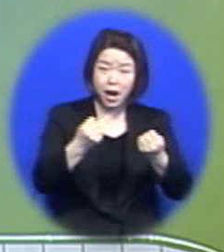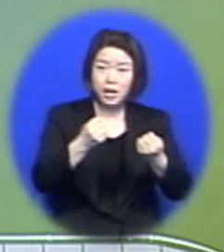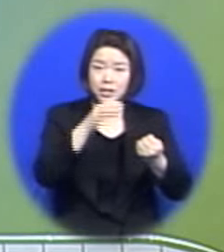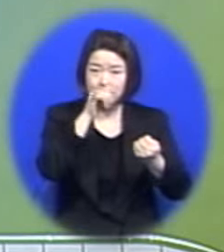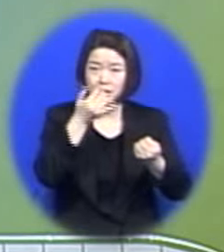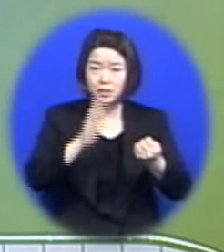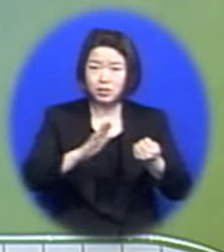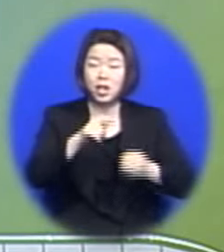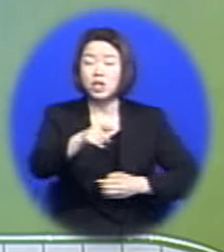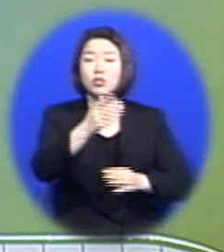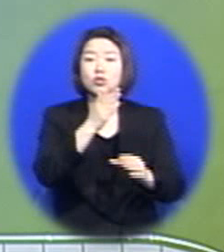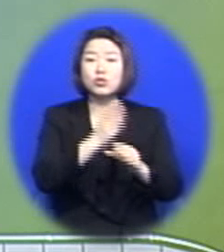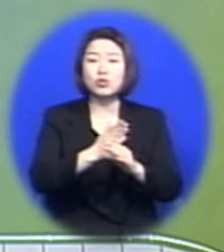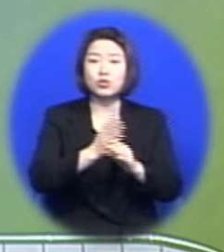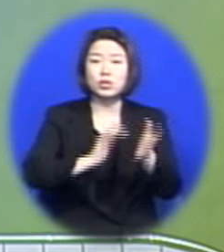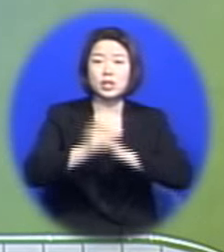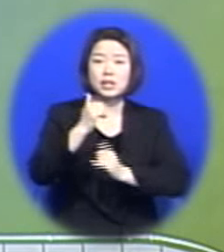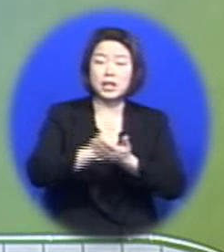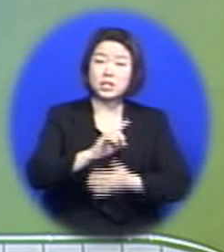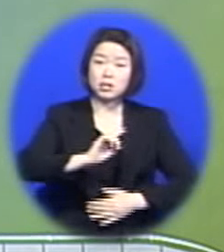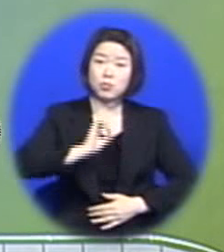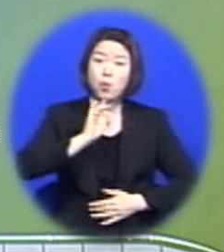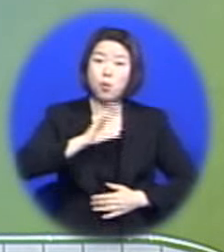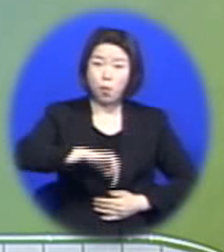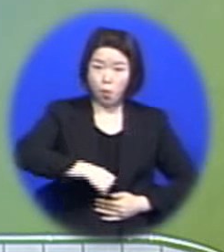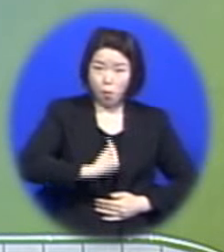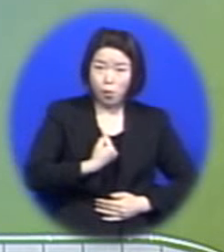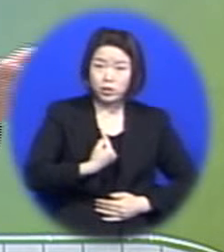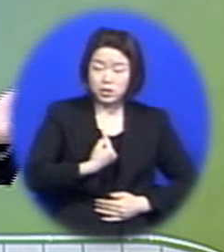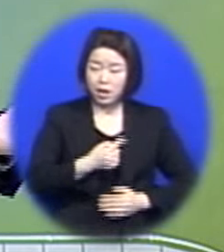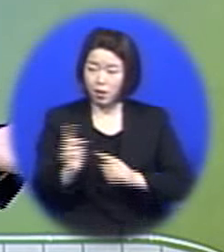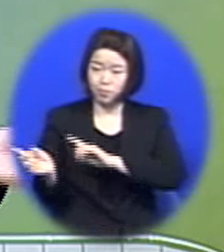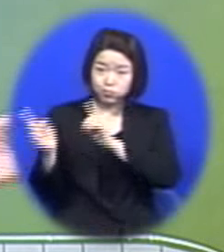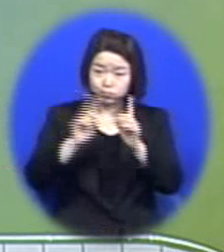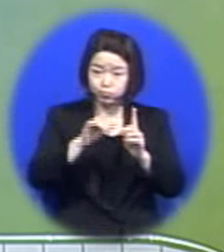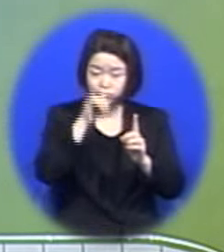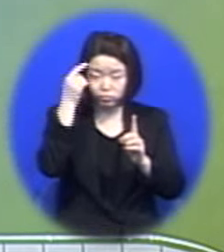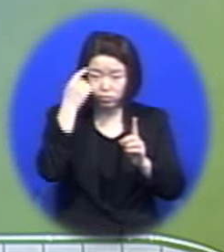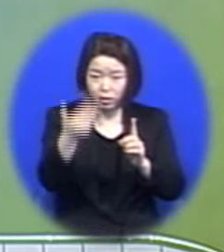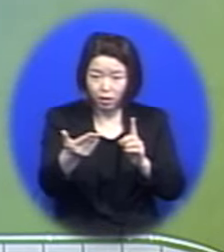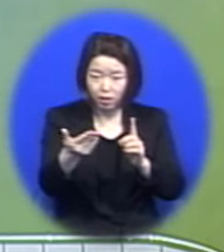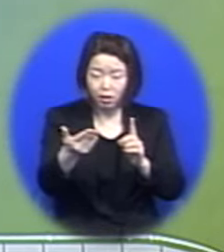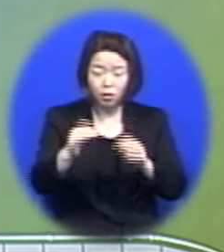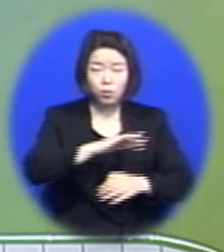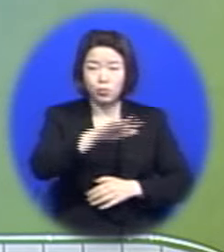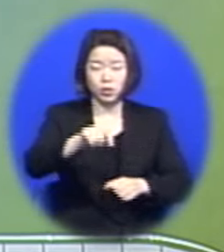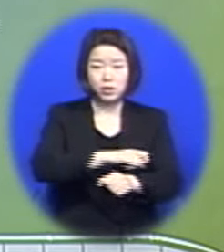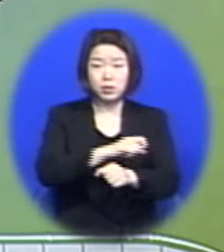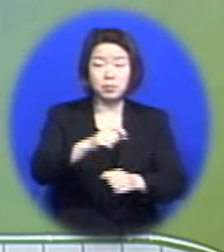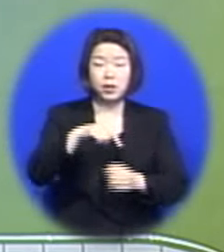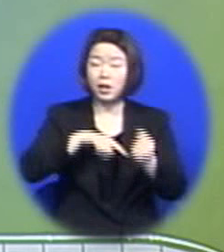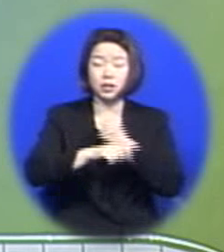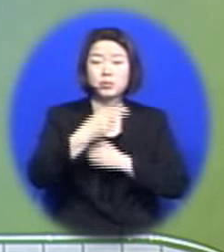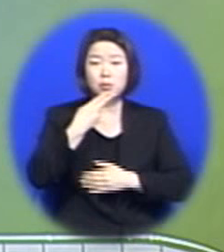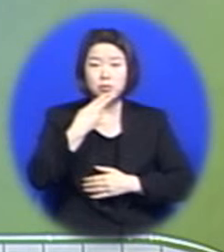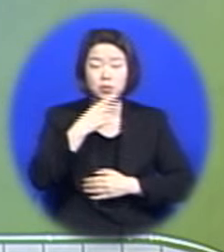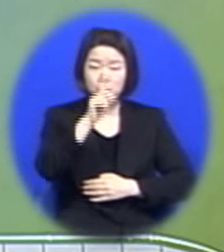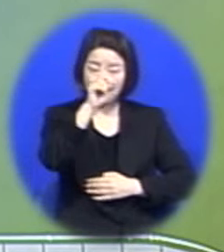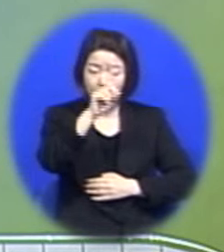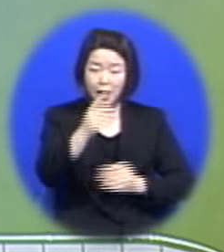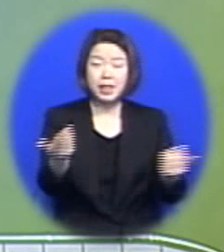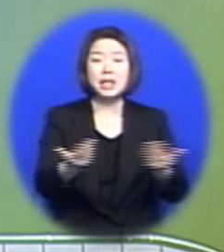예수님 혼자만 부활하셨다. 그렇다면 우리에게 뭐 특별한 의미가 있겠어요? 그건 뭐 하나의 사건일